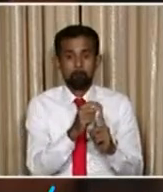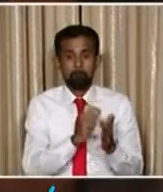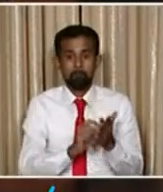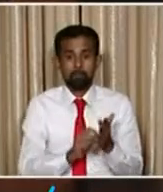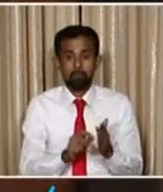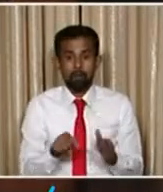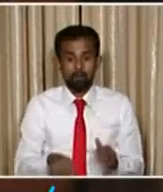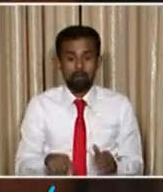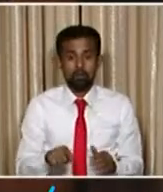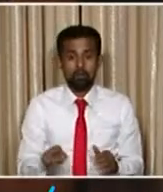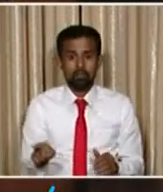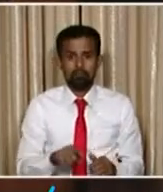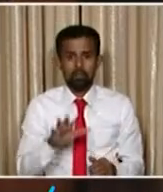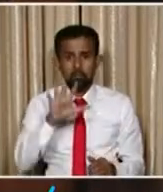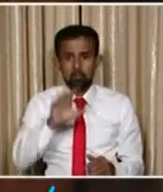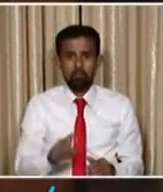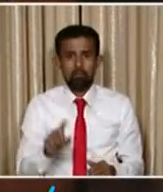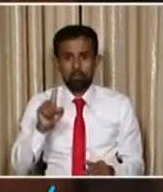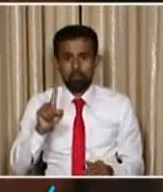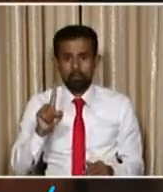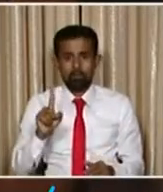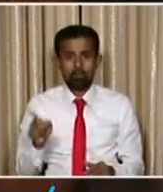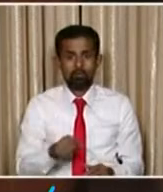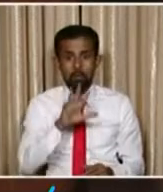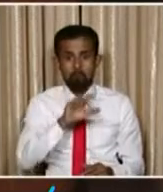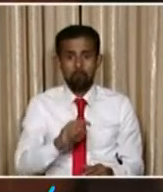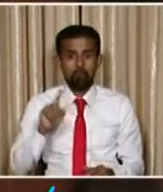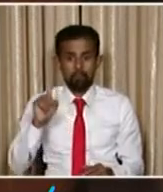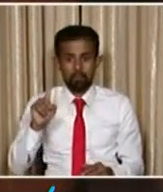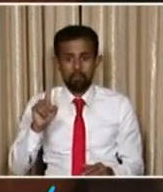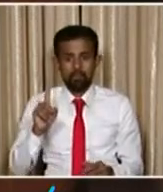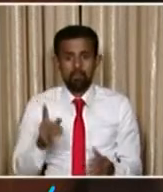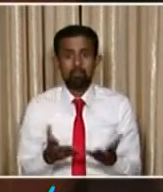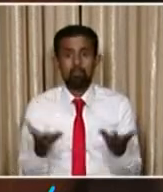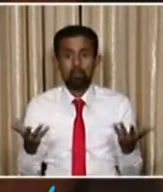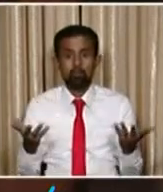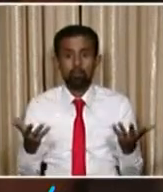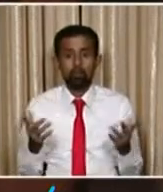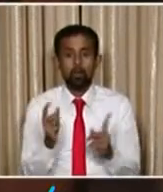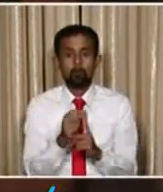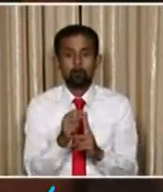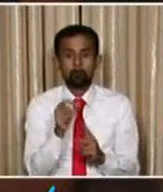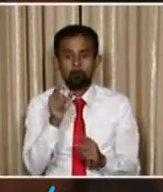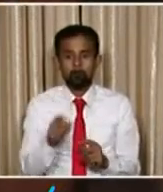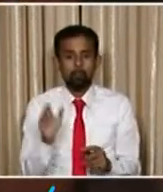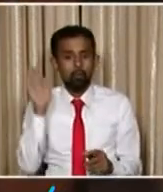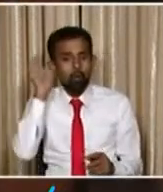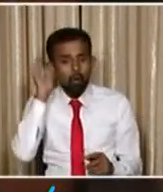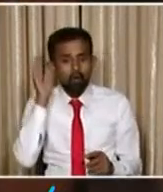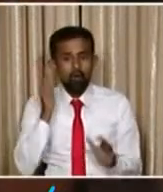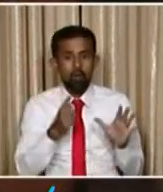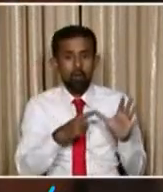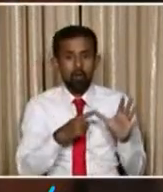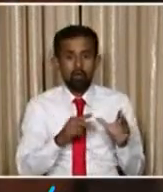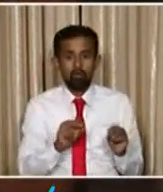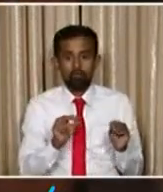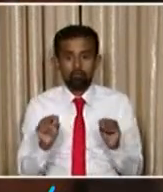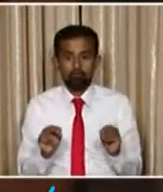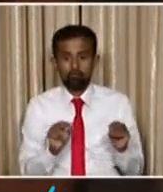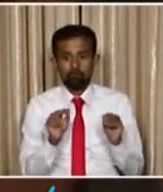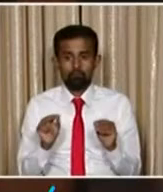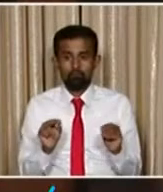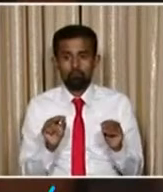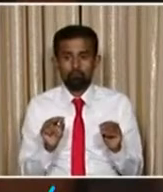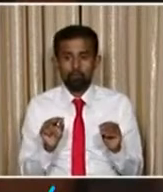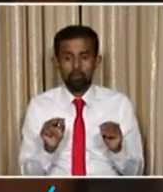දවස් 5000යි. දවස් 5000ක් ව්‍යයිස් ප්‍රගීත් කියලා ලංකාව වටේ මහනවා. ආසාද් මවුලානාගේ හඬපටේ ප්‍රදීප් එක්නැලිගොඩට